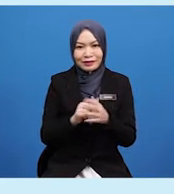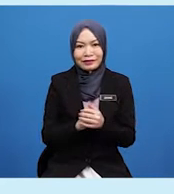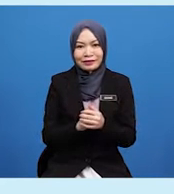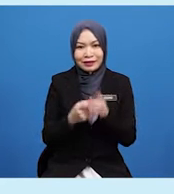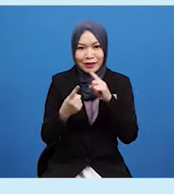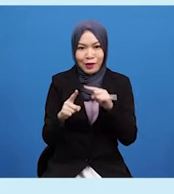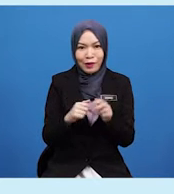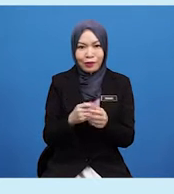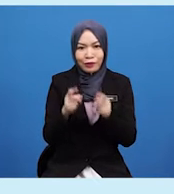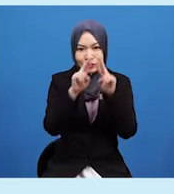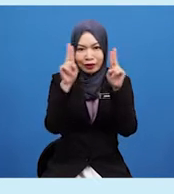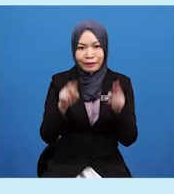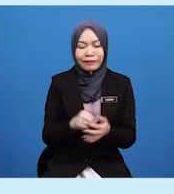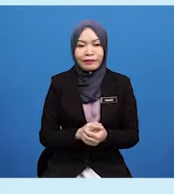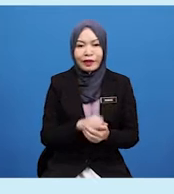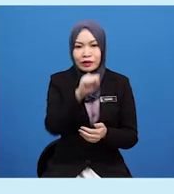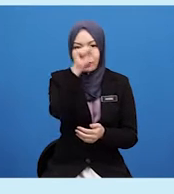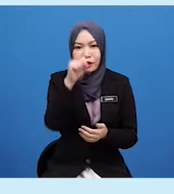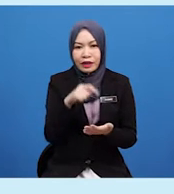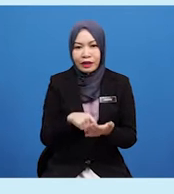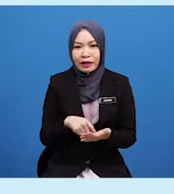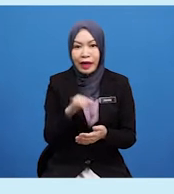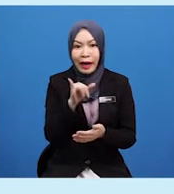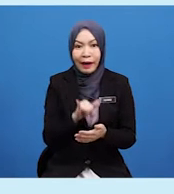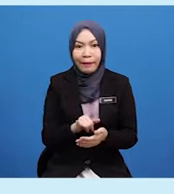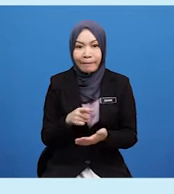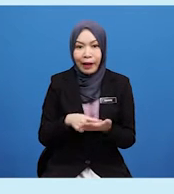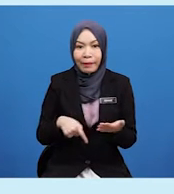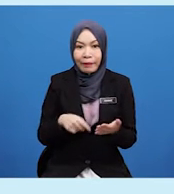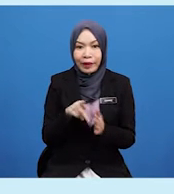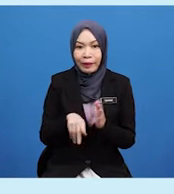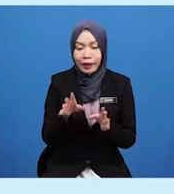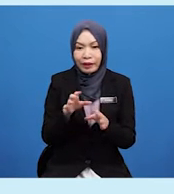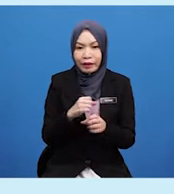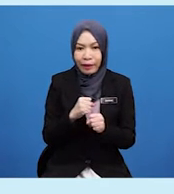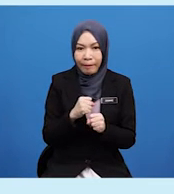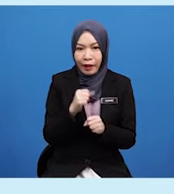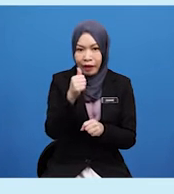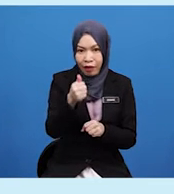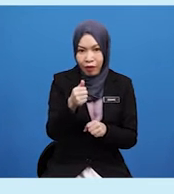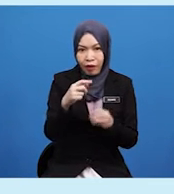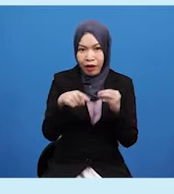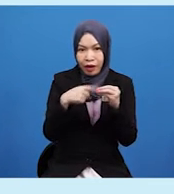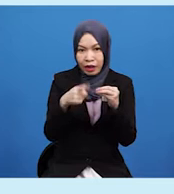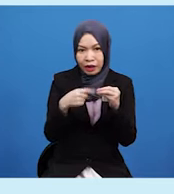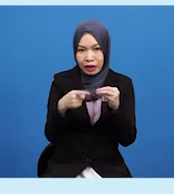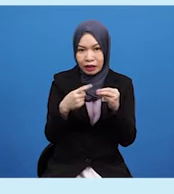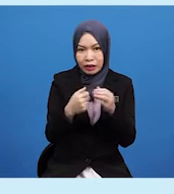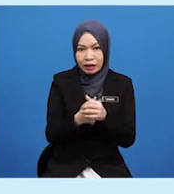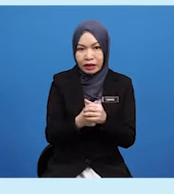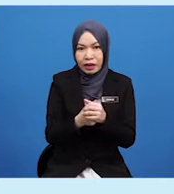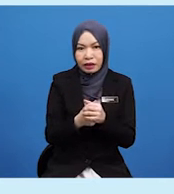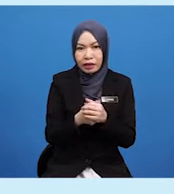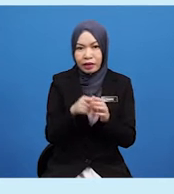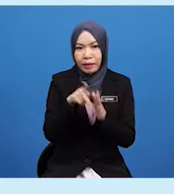murid-murid apakah kepentingan memelihara dan memulihkan roh tinggalan zaman